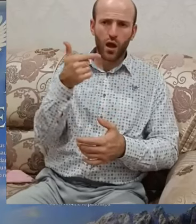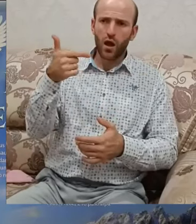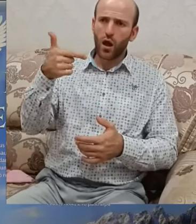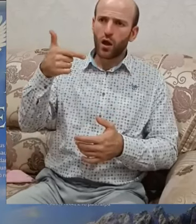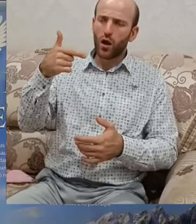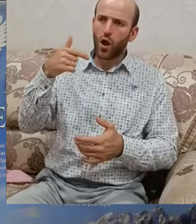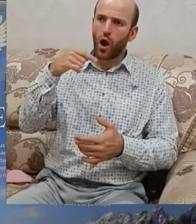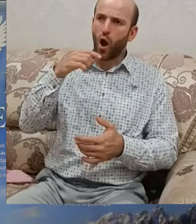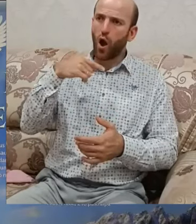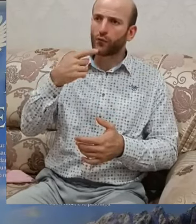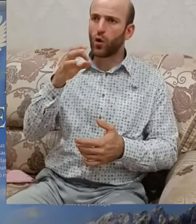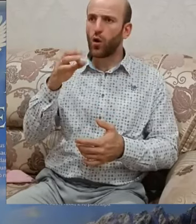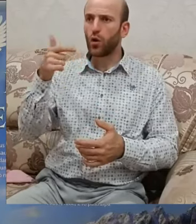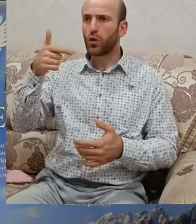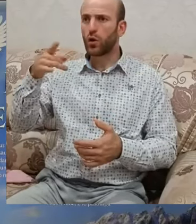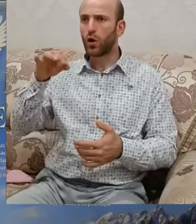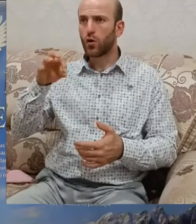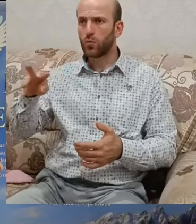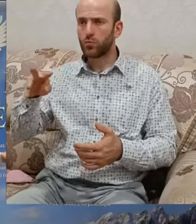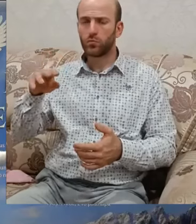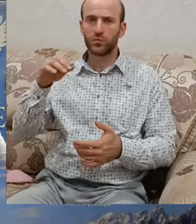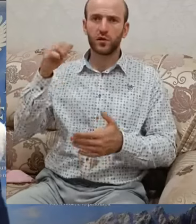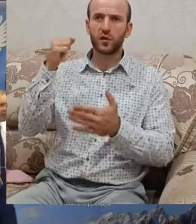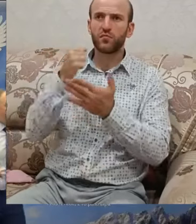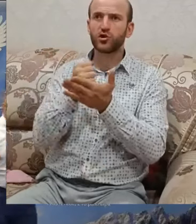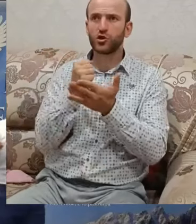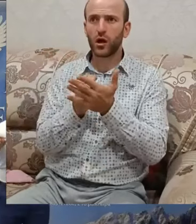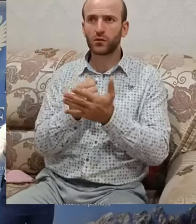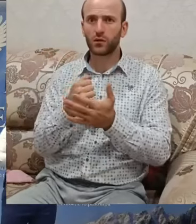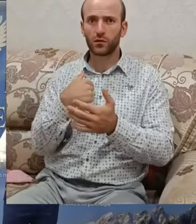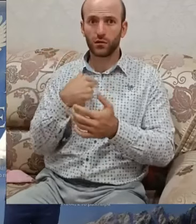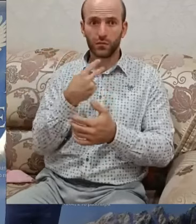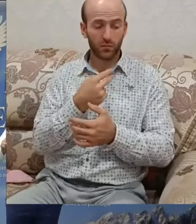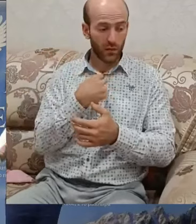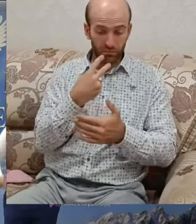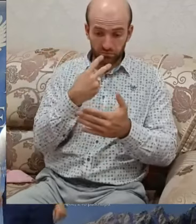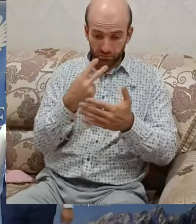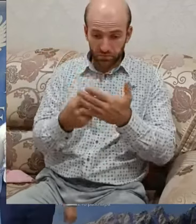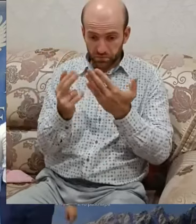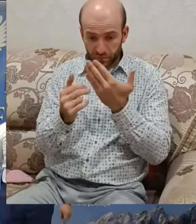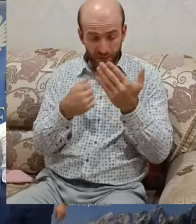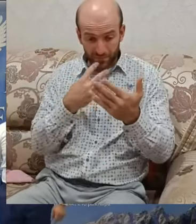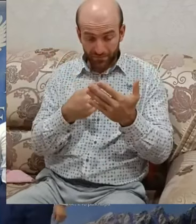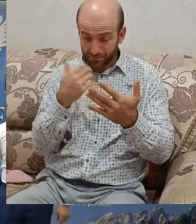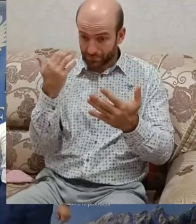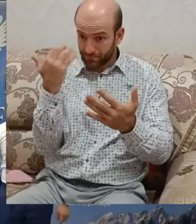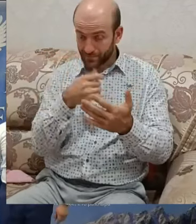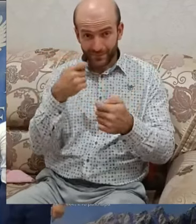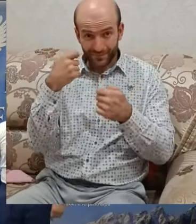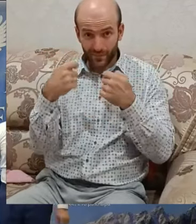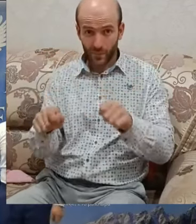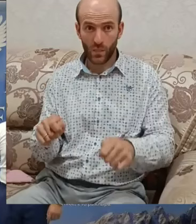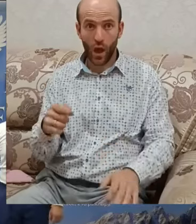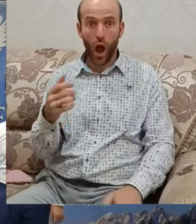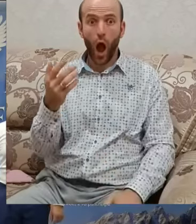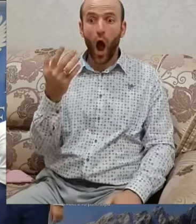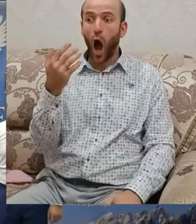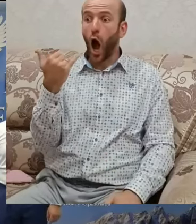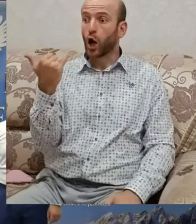почему-то сейчас увидел. Nes teisingai pradėjau priimti žinę. Потому что правильно начал принимать послание.